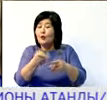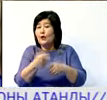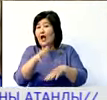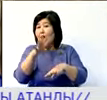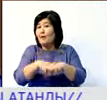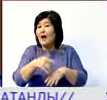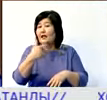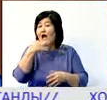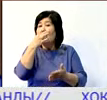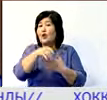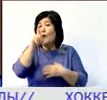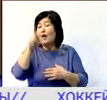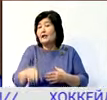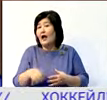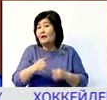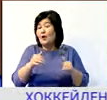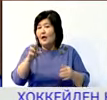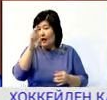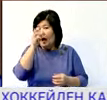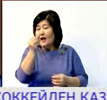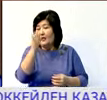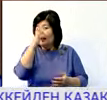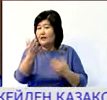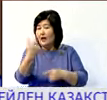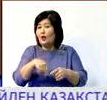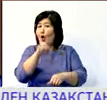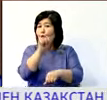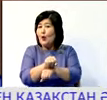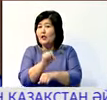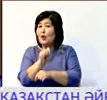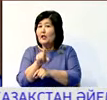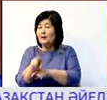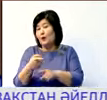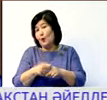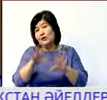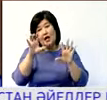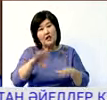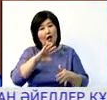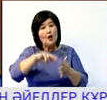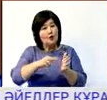лауазым тұлғалардың жауапкершілігін арттыру, ақшаны елден шығаруды тоқтату секілді тапсырмалар осы